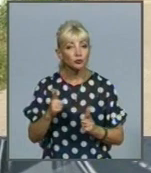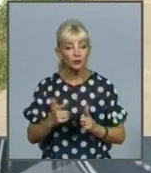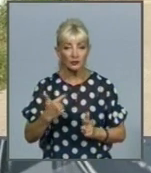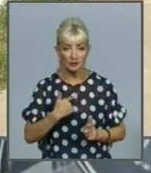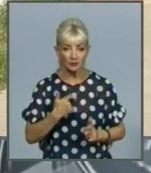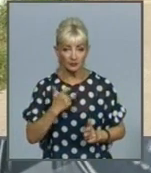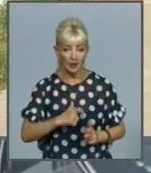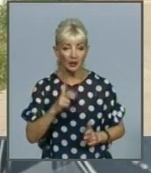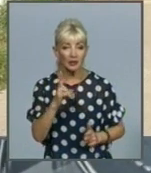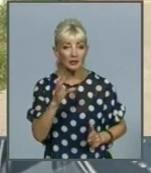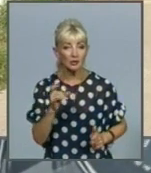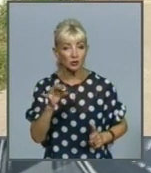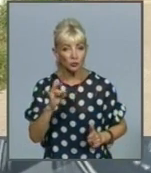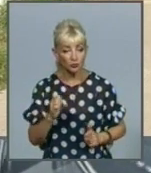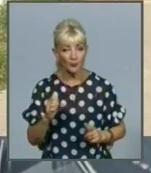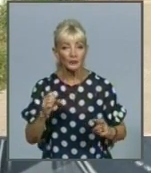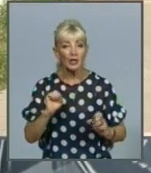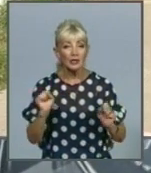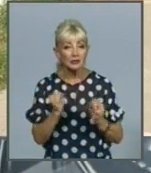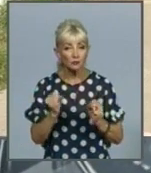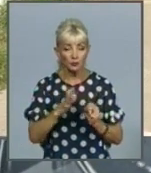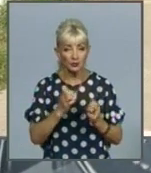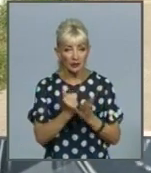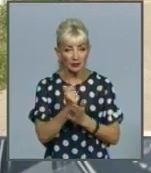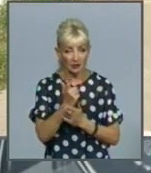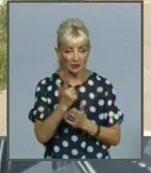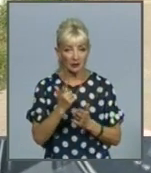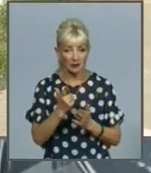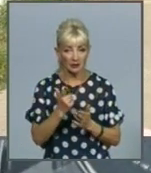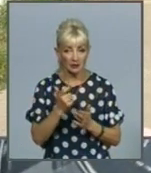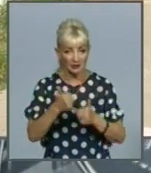сезону, плюс зимой было несколько выступлений перед тем, как я поломал руку.